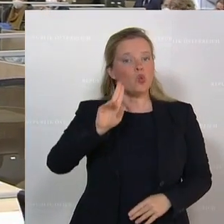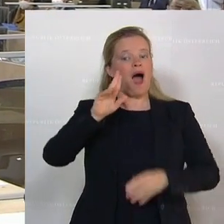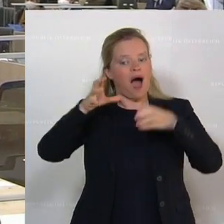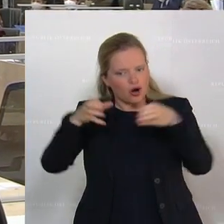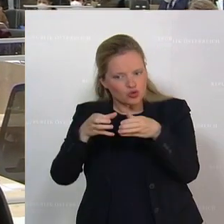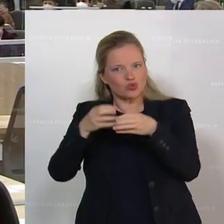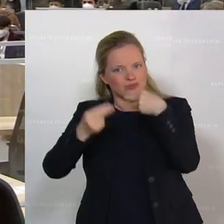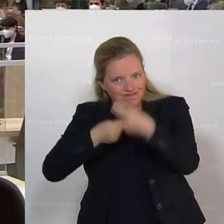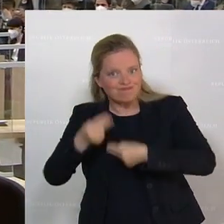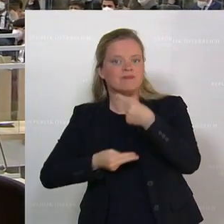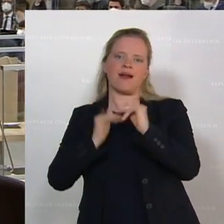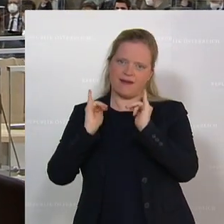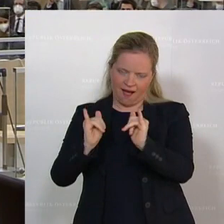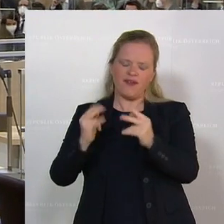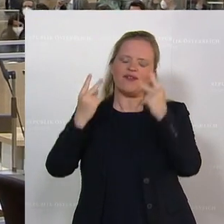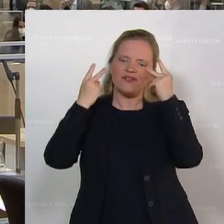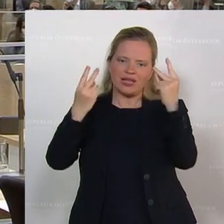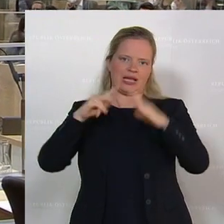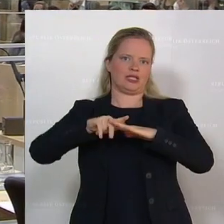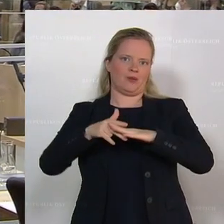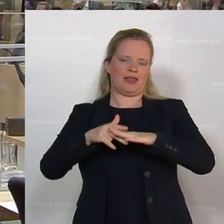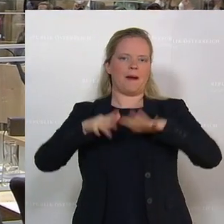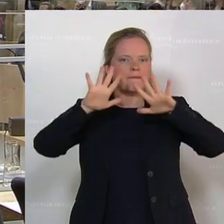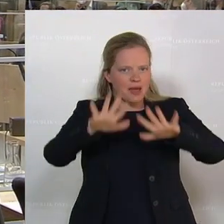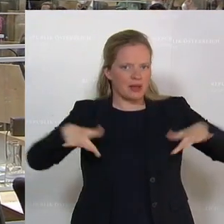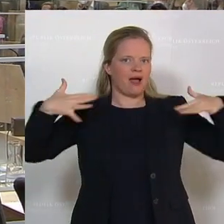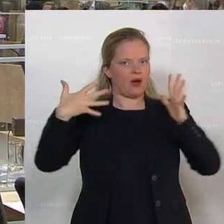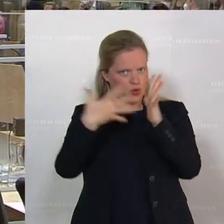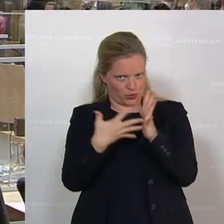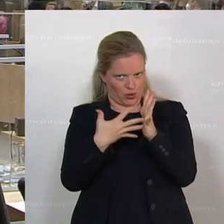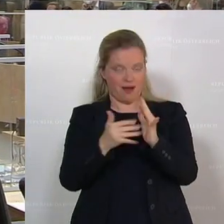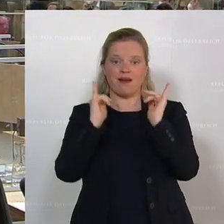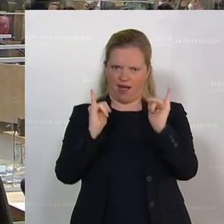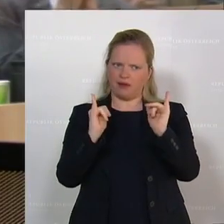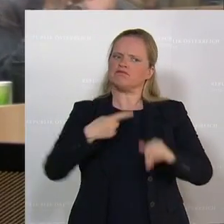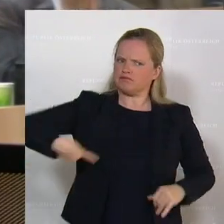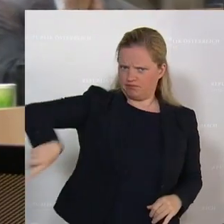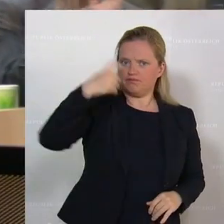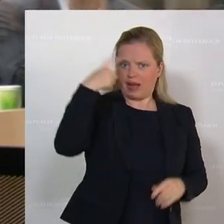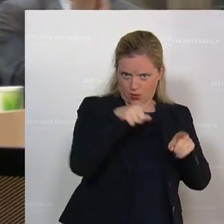zur parlamentarischen Kontrolle sein. Was uns trennt, sehr geehrte Damen und Herren,